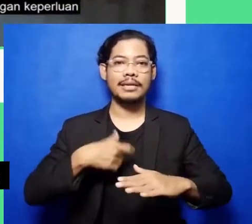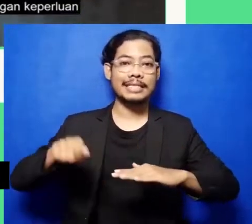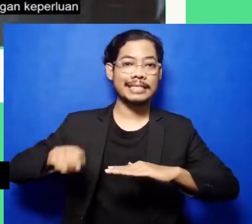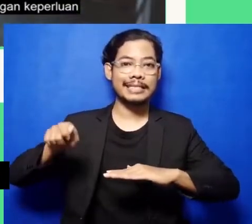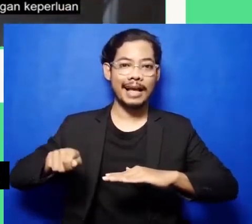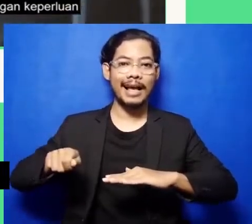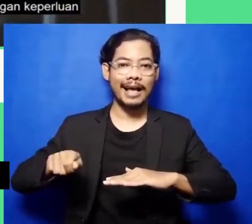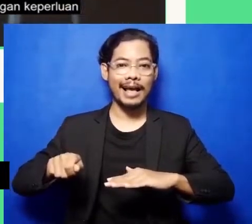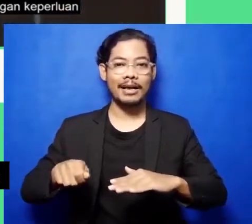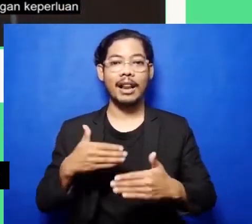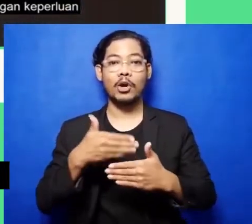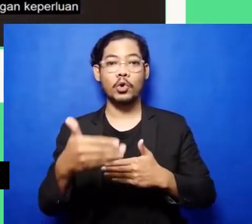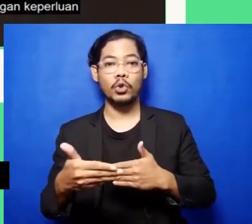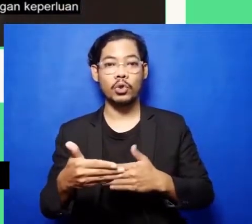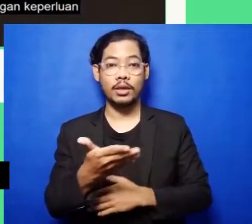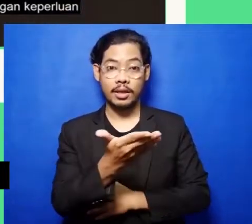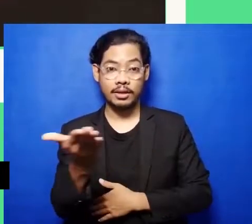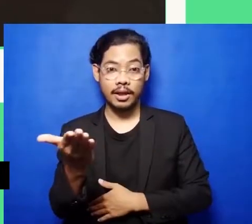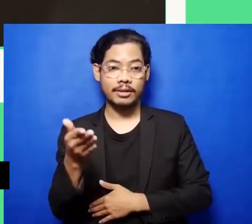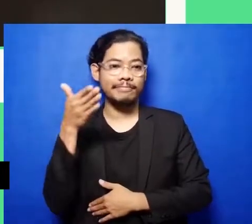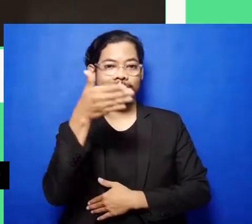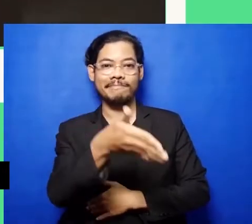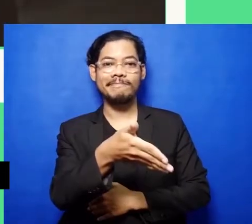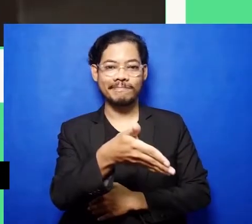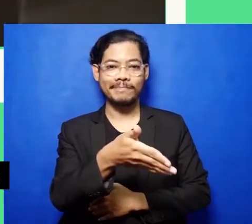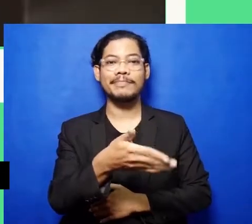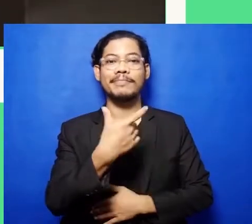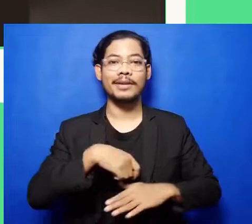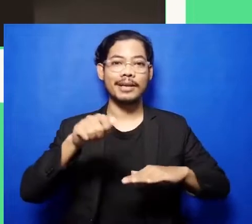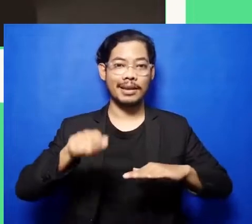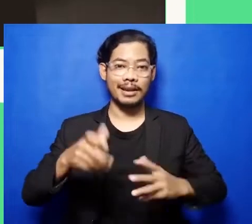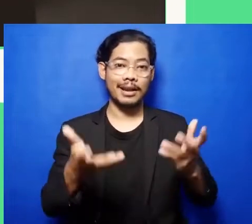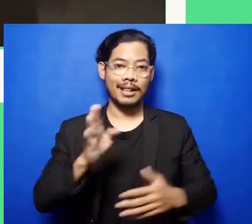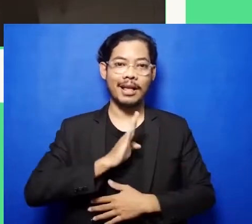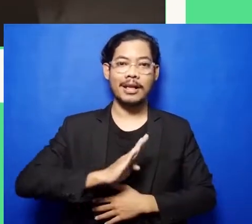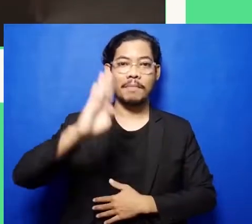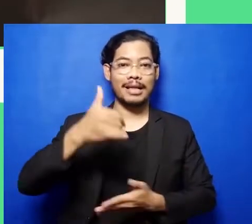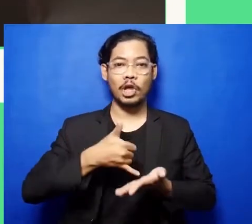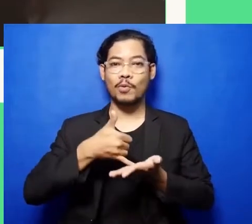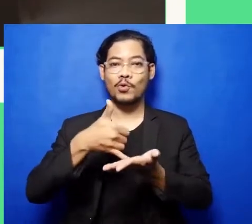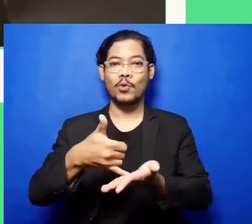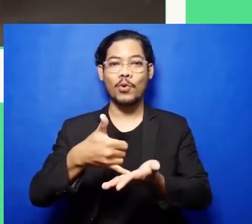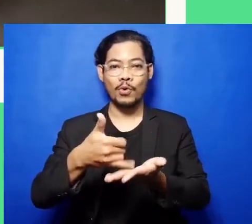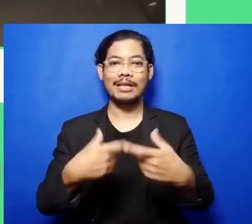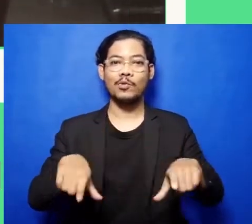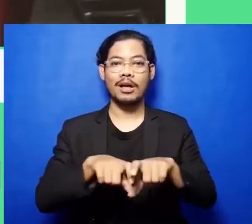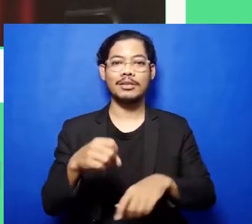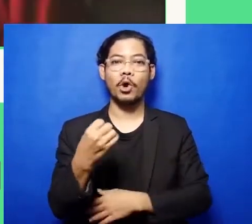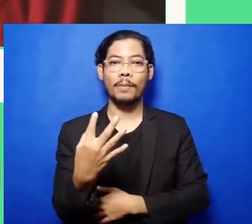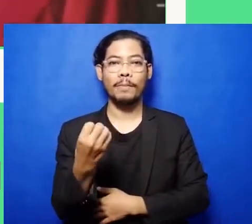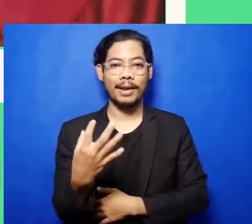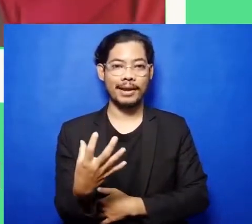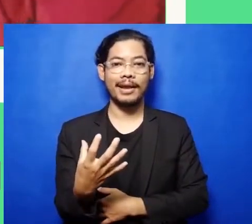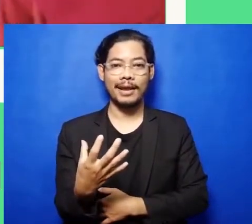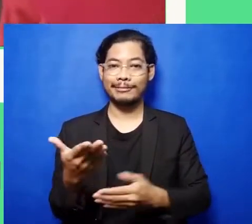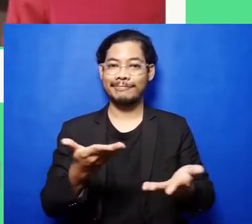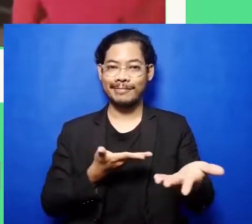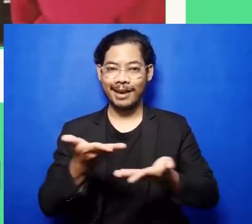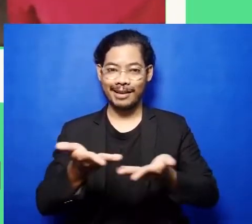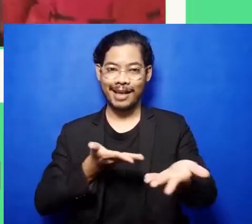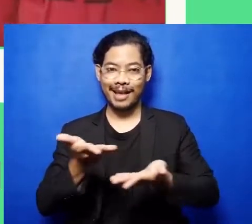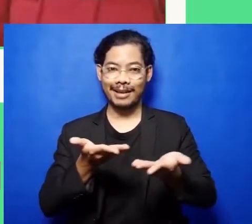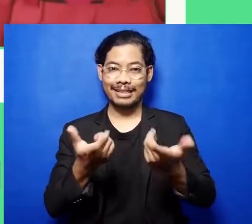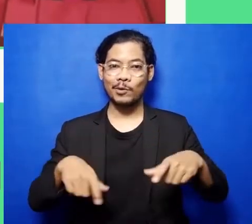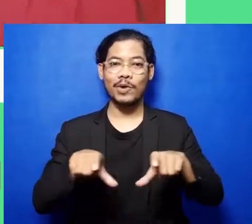Lantas, pancenengan rapu dek ka kantor Pangadilan Agama Situbondo sesuai kalaben nomor antriana, kaangkui ngaoleh